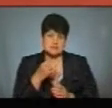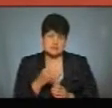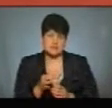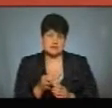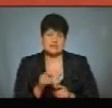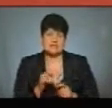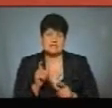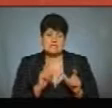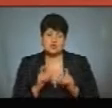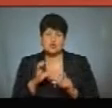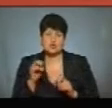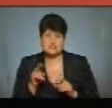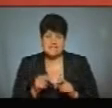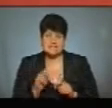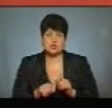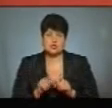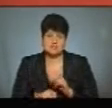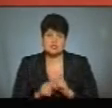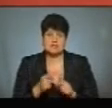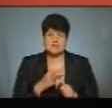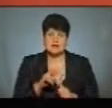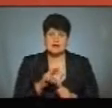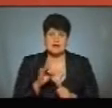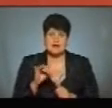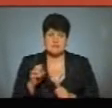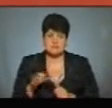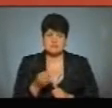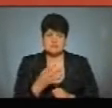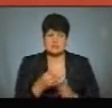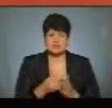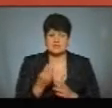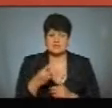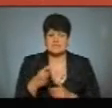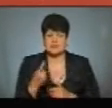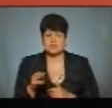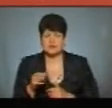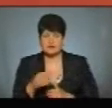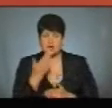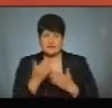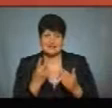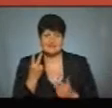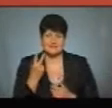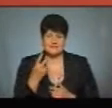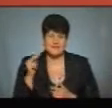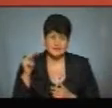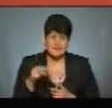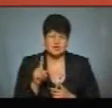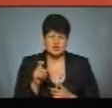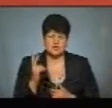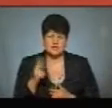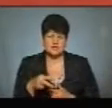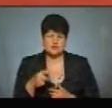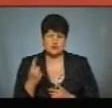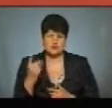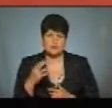і Український інститут соціальних досліджень імені Яременка. Вони з 15 по 31 травня опитали 2121 особу,